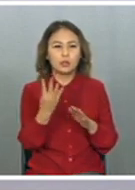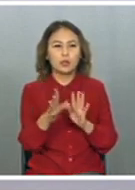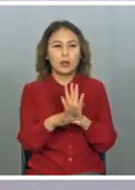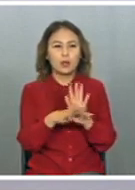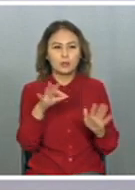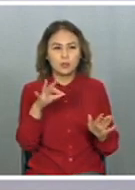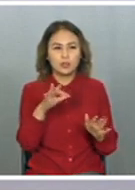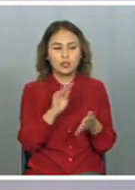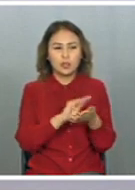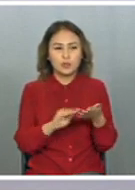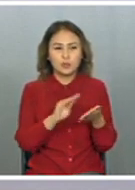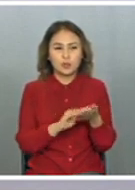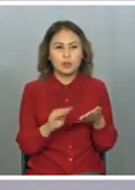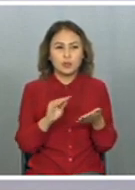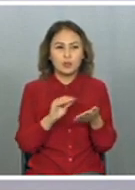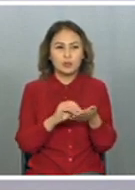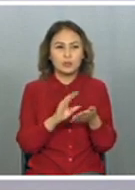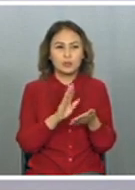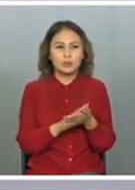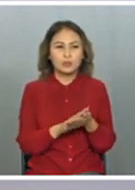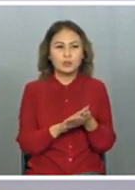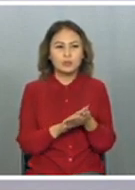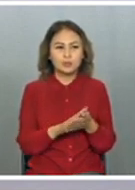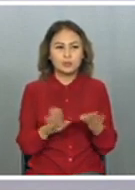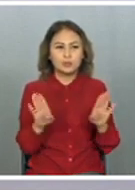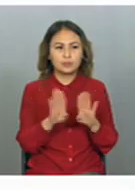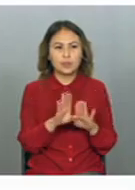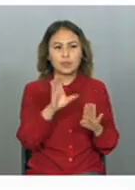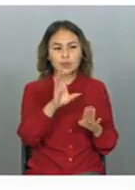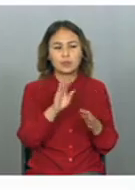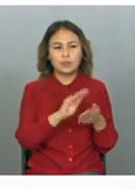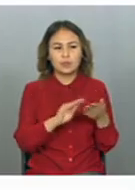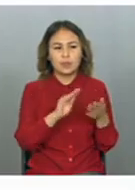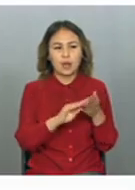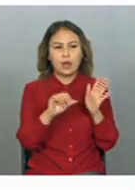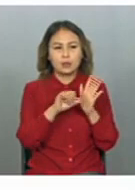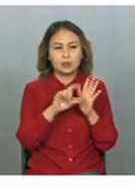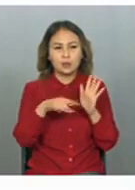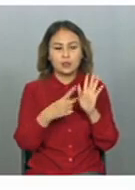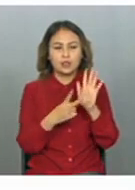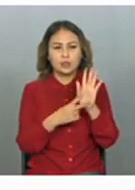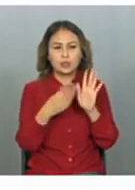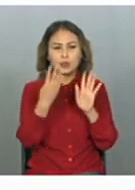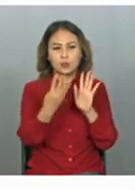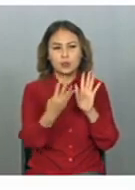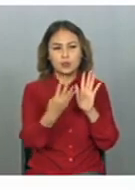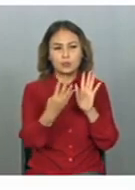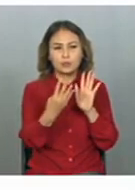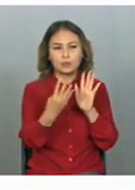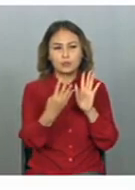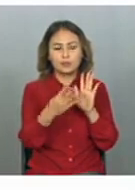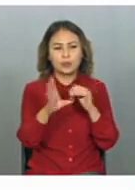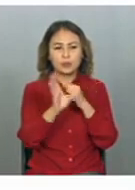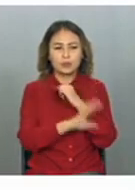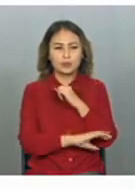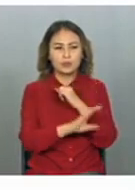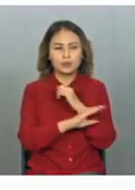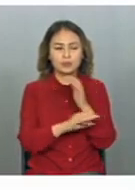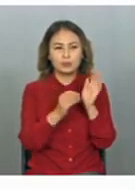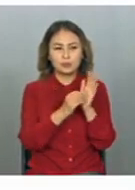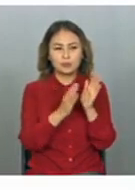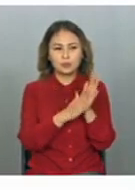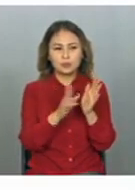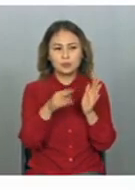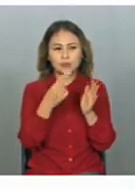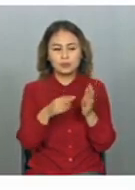Жазып қояйық. C нүктесінің координатасы 6 бүтін 7-тен 4. Соңғы D нүктесі